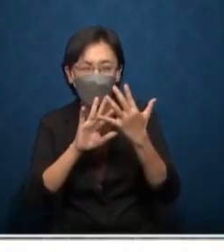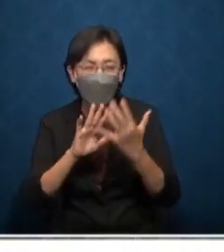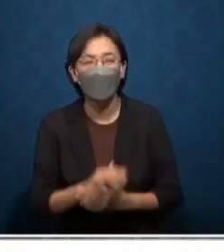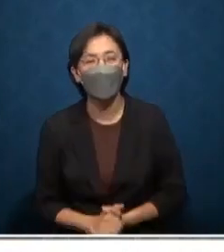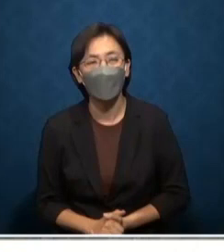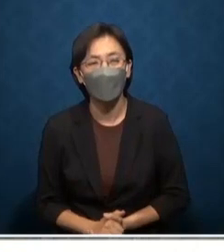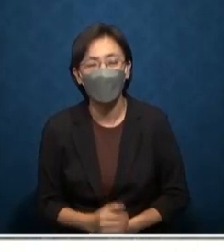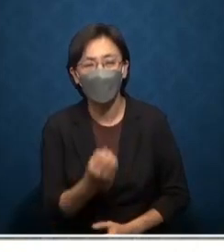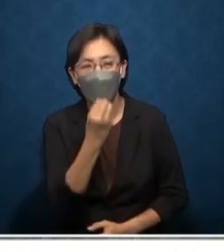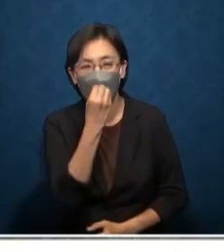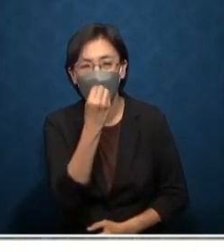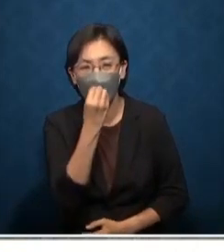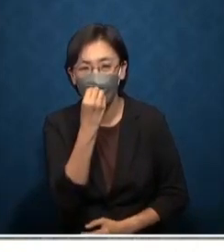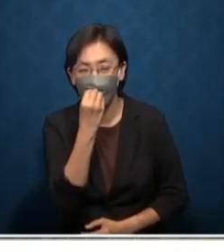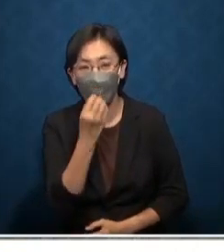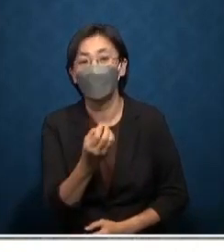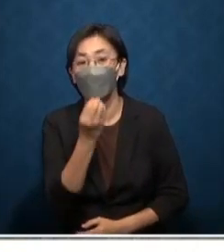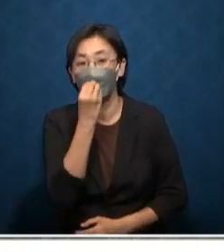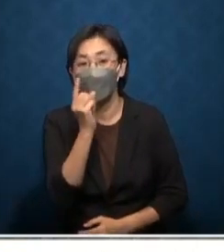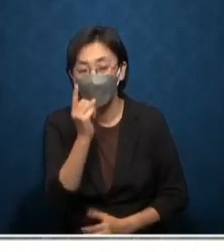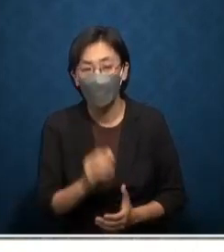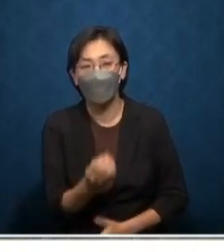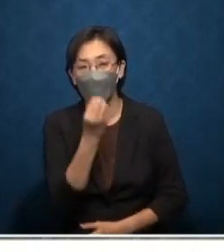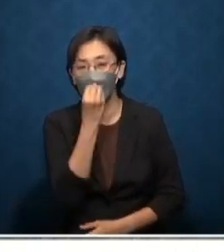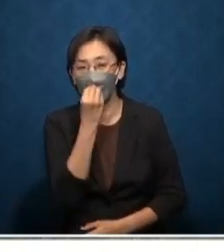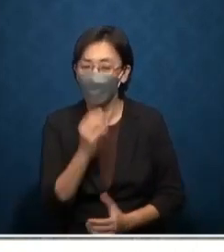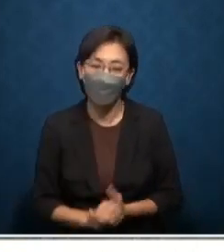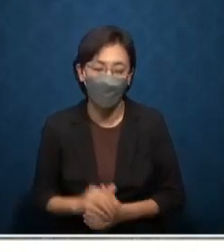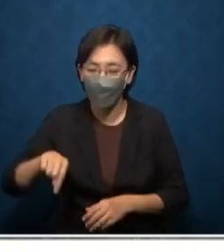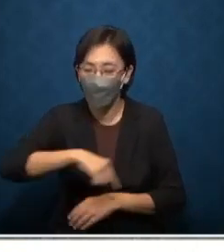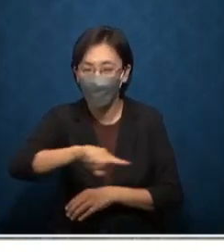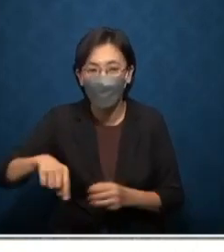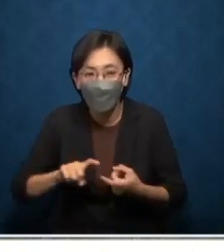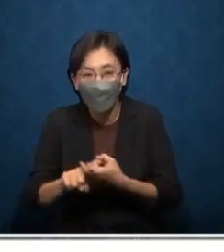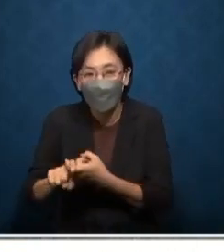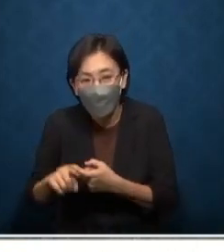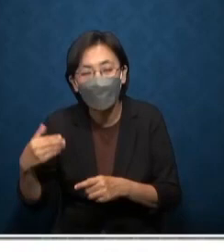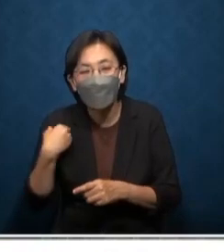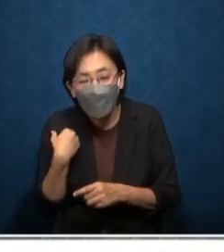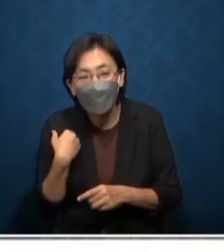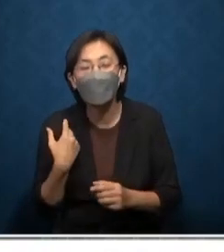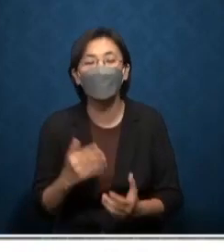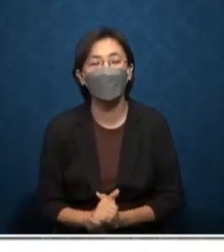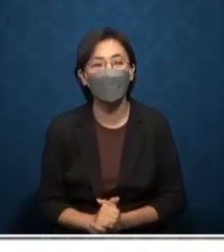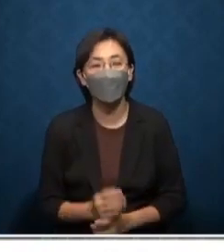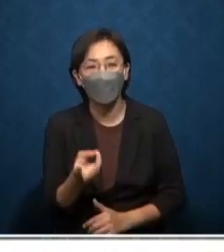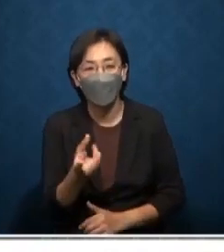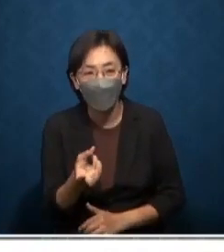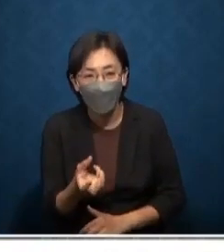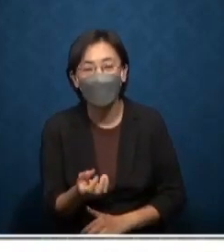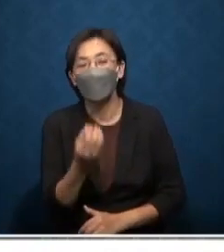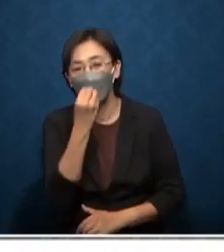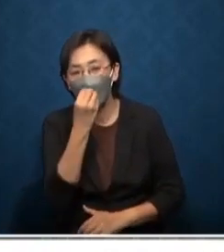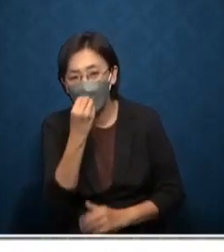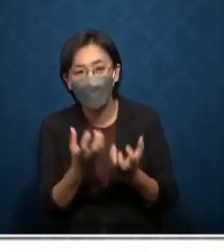แ่แต่อาหารการกินนั้เขาบอกวามีผลประโยชนกทงนั้นใครจะเอาข้าวเอาของไป